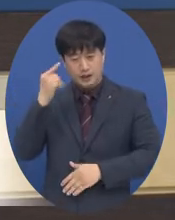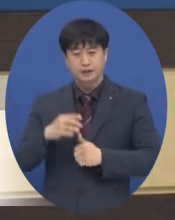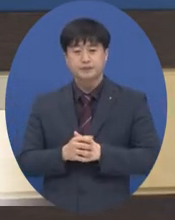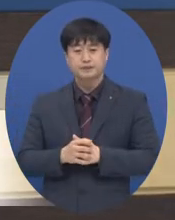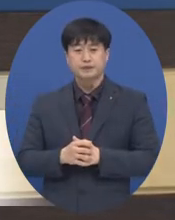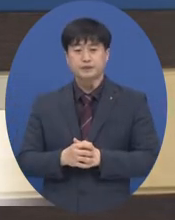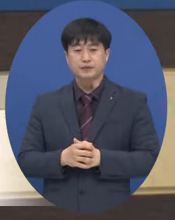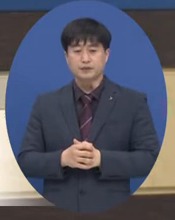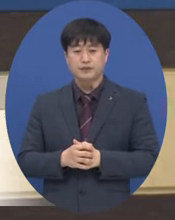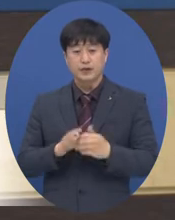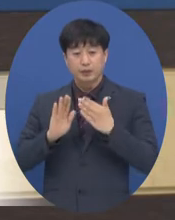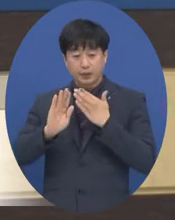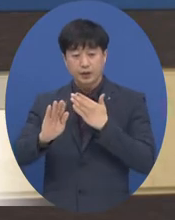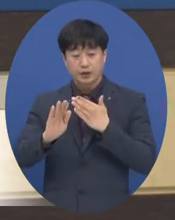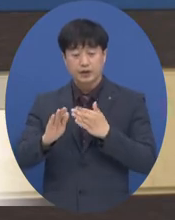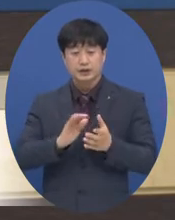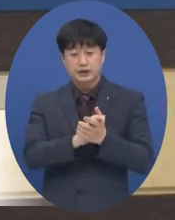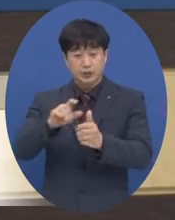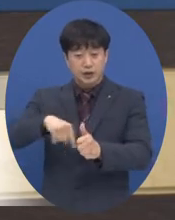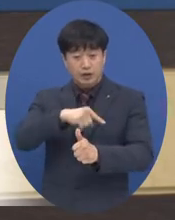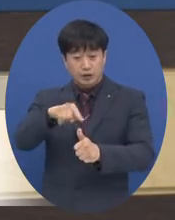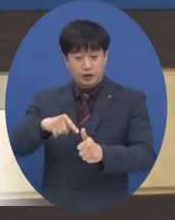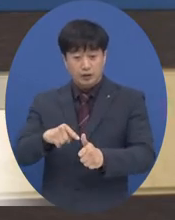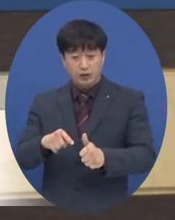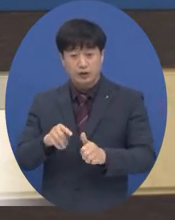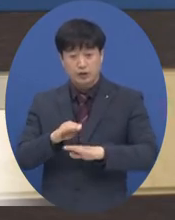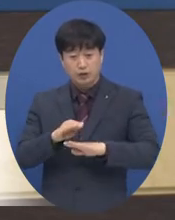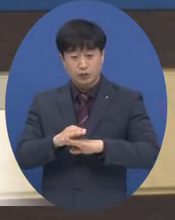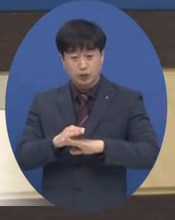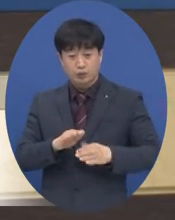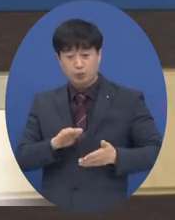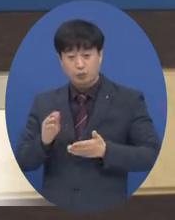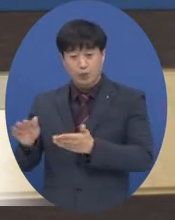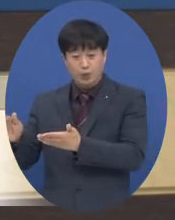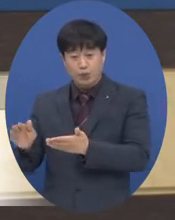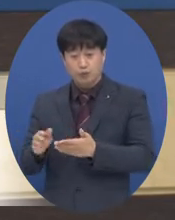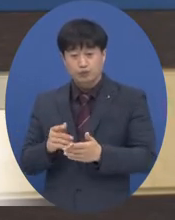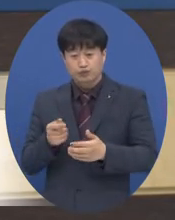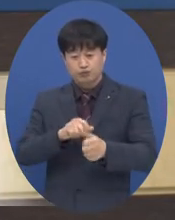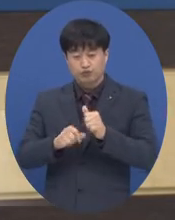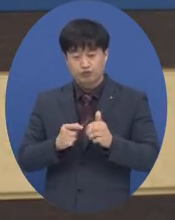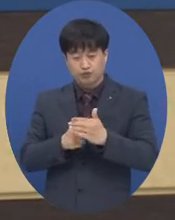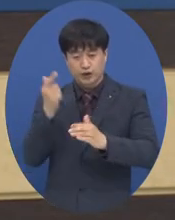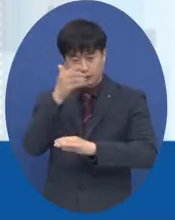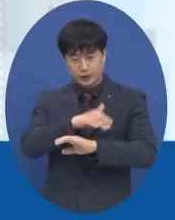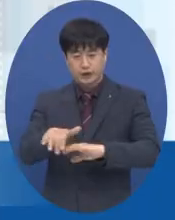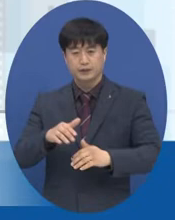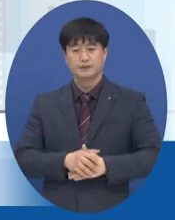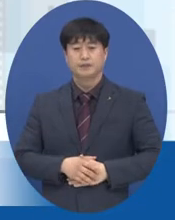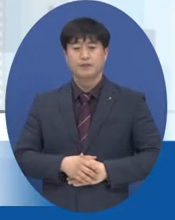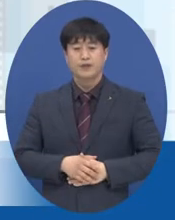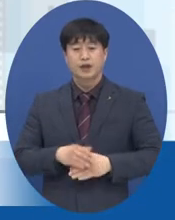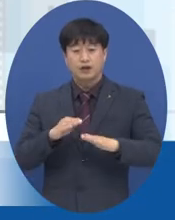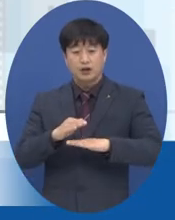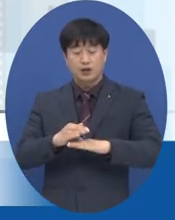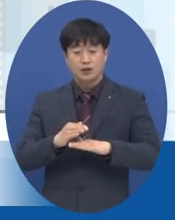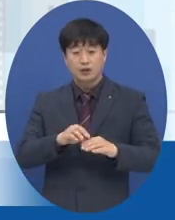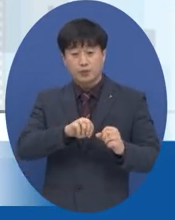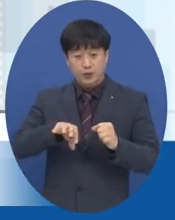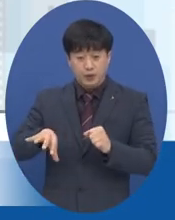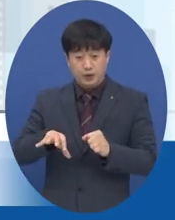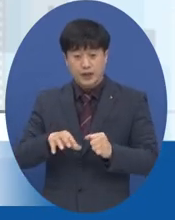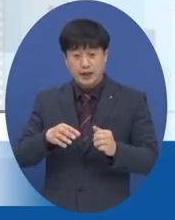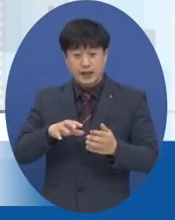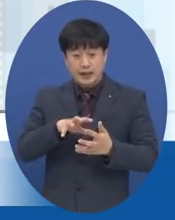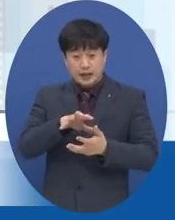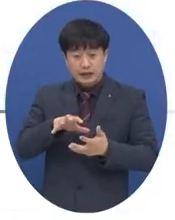하고요. 향후에 친환경차 보급 같은 경우를 적극적으로 추진할 계획입니다. 자동차 배출가스 저감